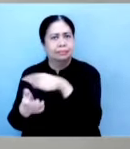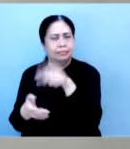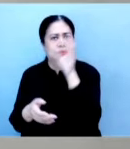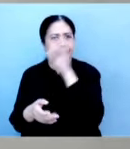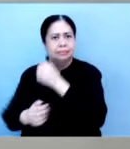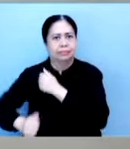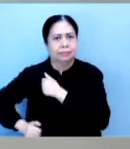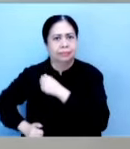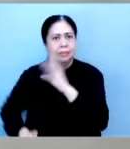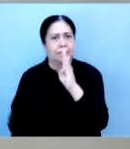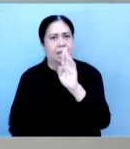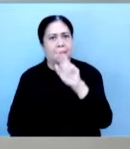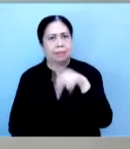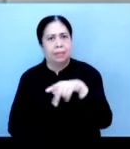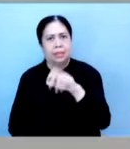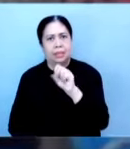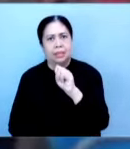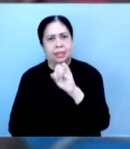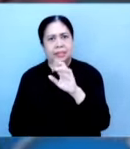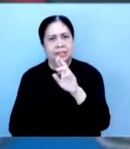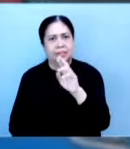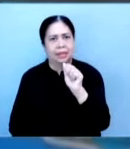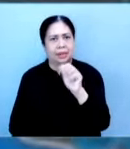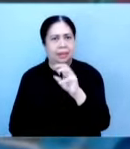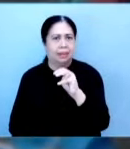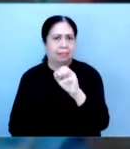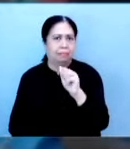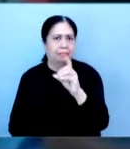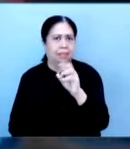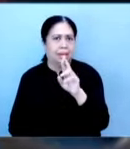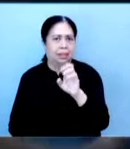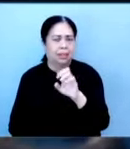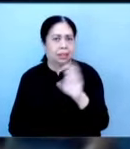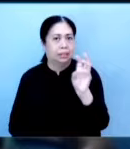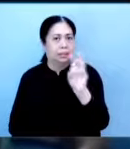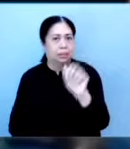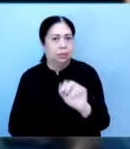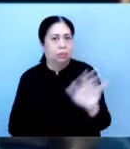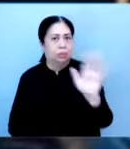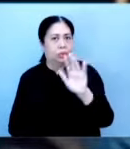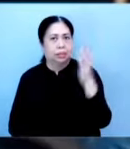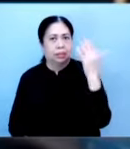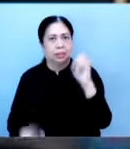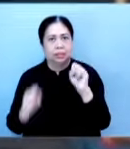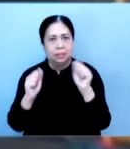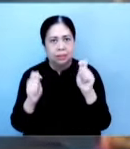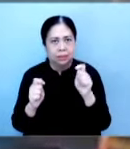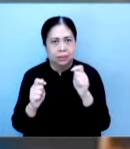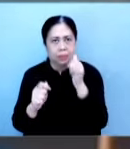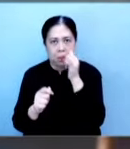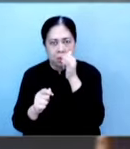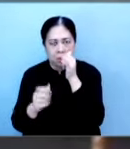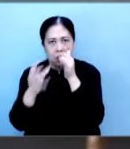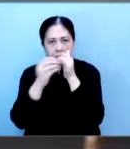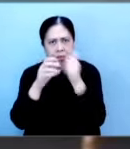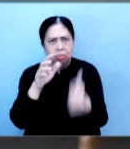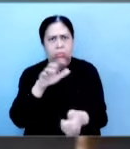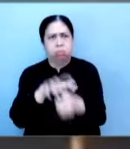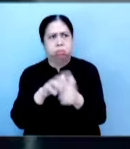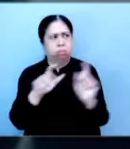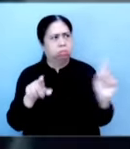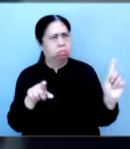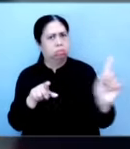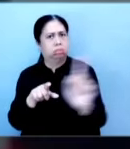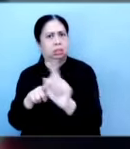brp Shera Madre sa ayungin Pasado 6 ng umaga n Sabado n makuhanan ng biglang pagsulpot ng barko ng China